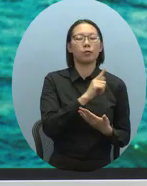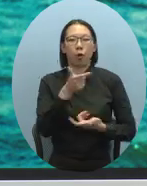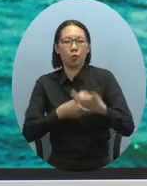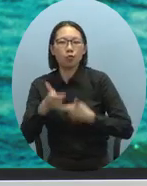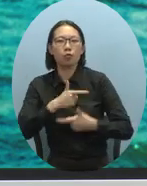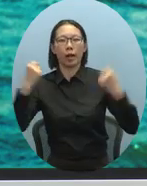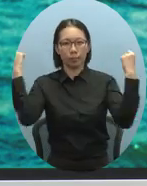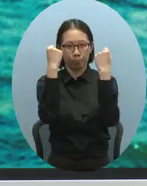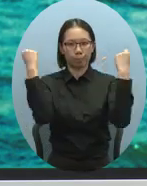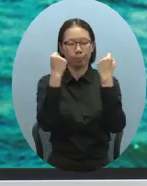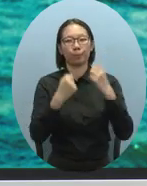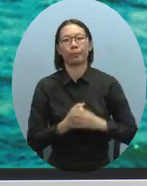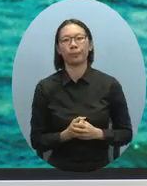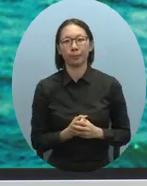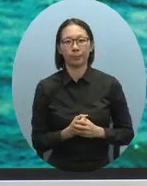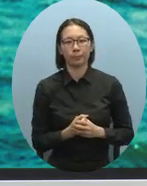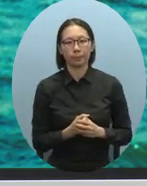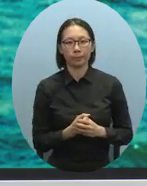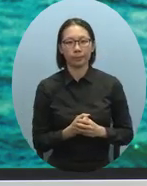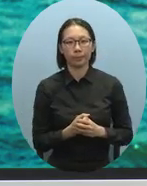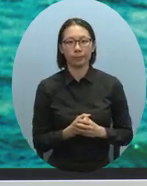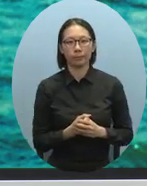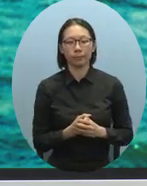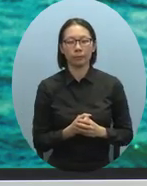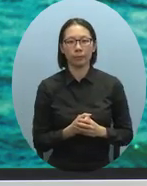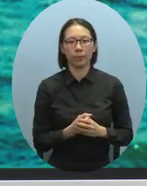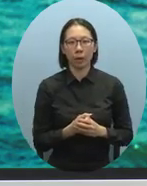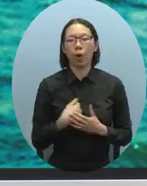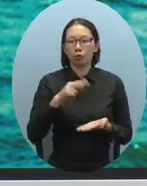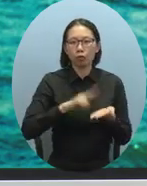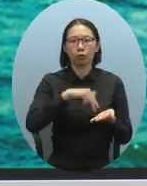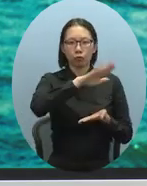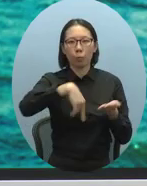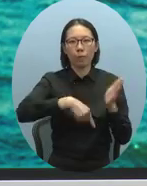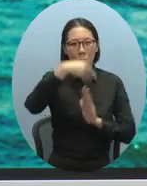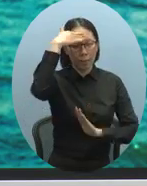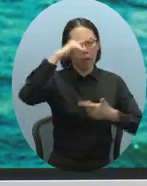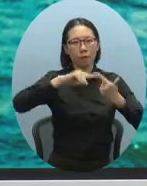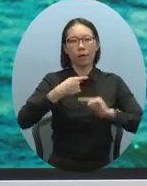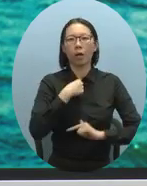信他们亦都是会采取同样的防止感染的措施。